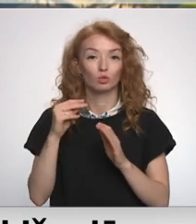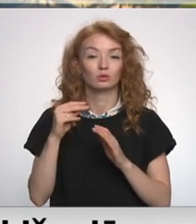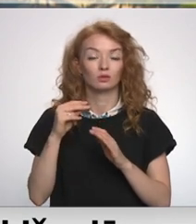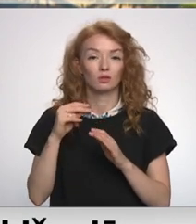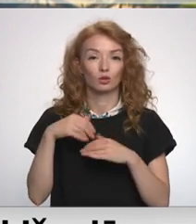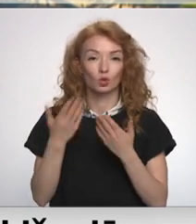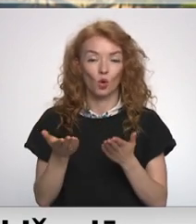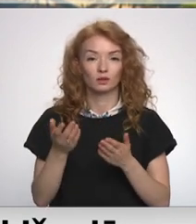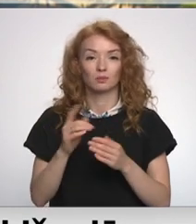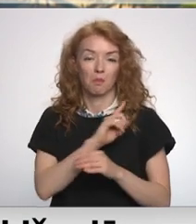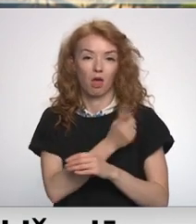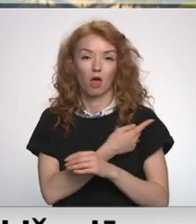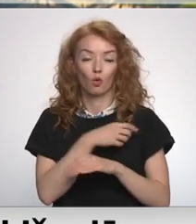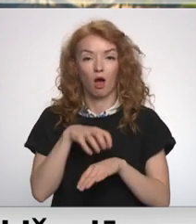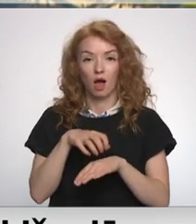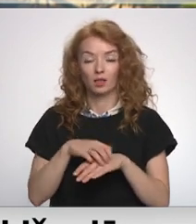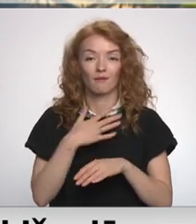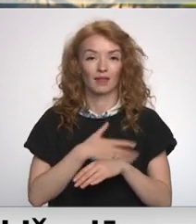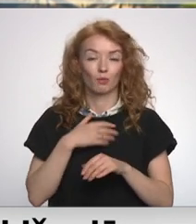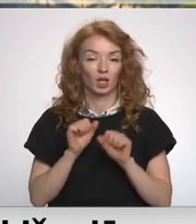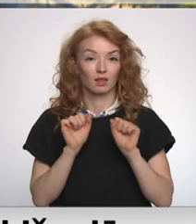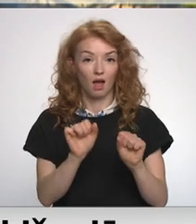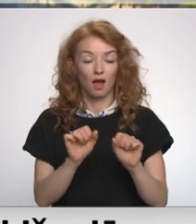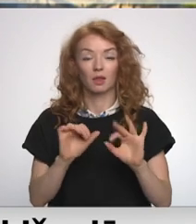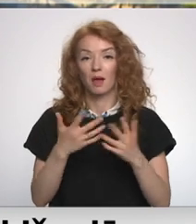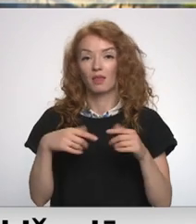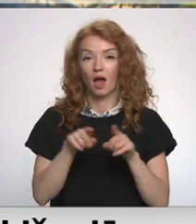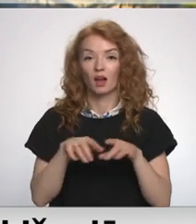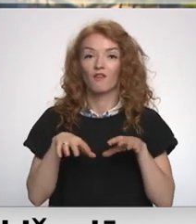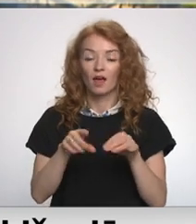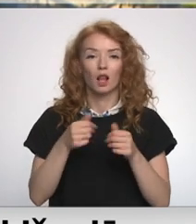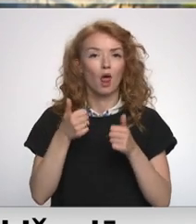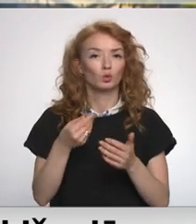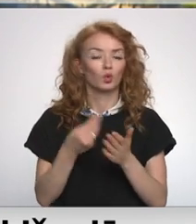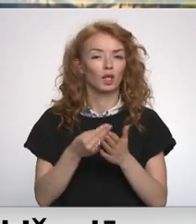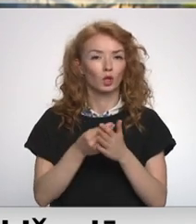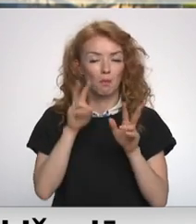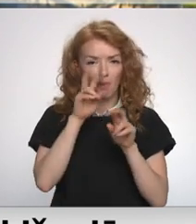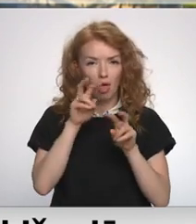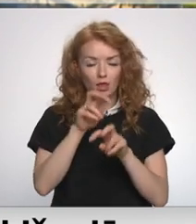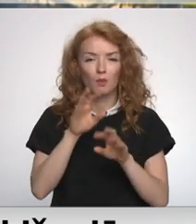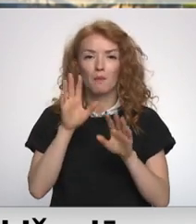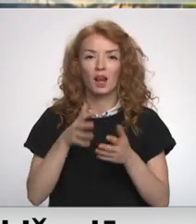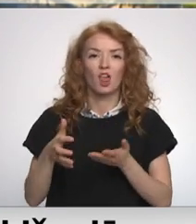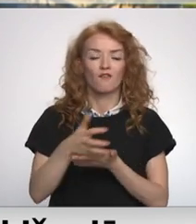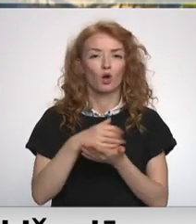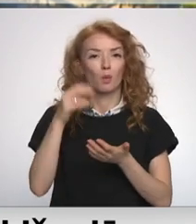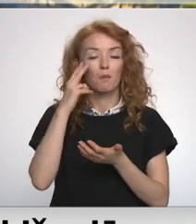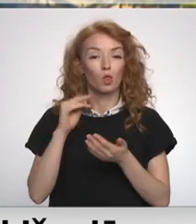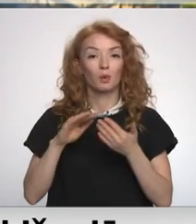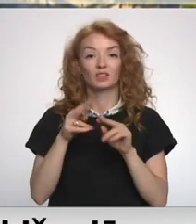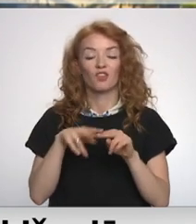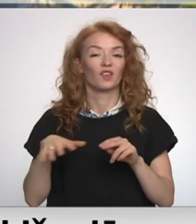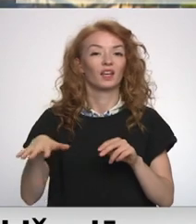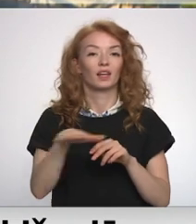ļaus stiprināt imunitāti vīrusu sezonas laikā, bet arī veikt noderīgus pētījumus par ievākto medu pilsētvidē, jo Jelgava